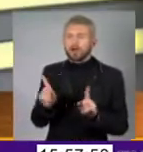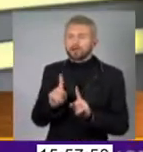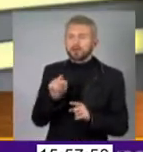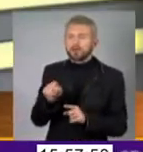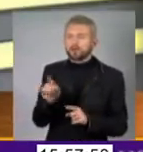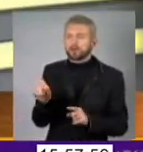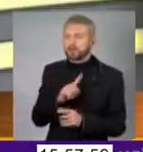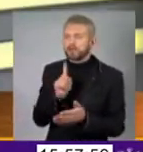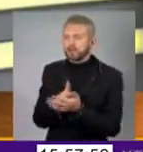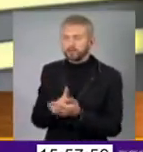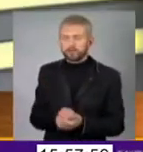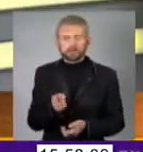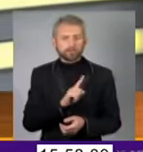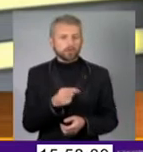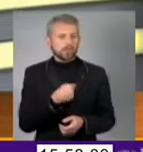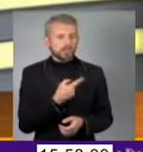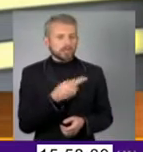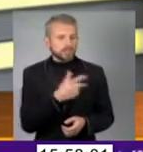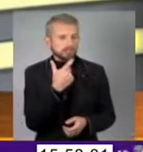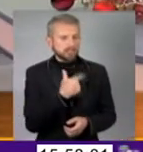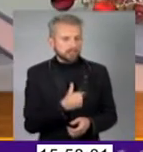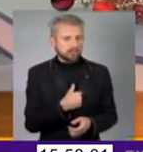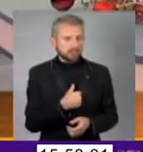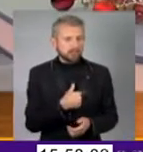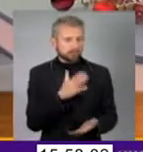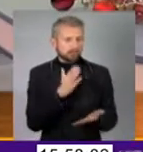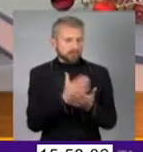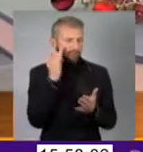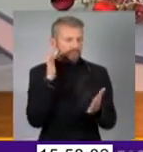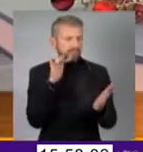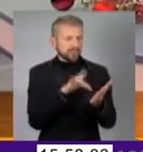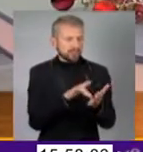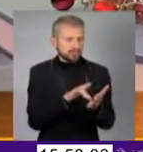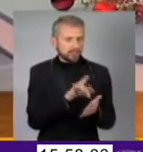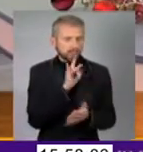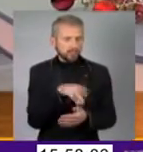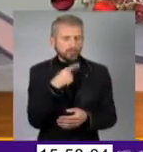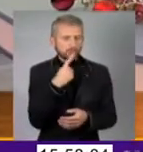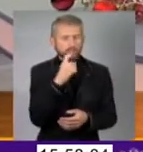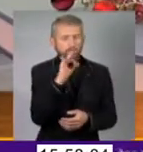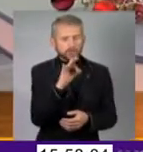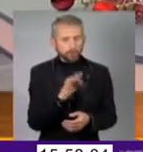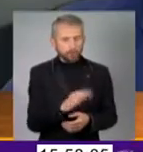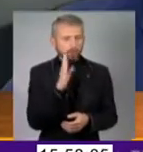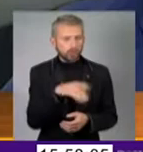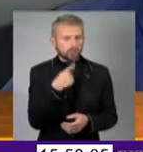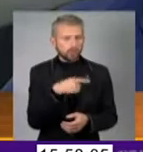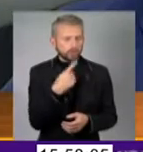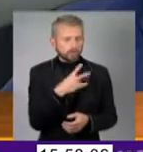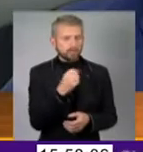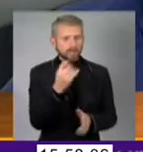ж таки? Що я, вдалося? То, що я для себе ставив за ціль, не будемо говорити 100%, а будемо говорити